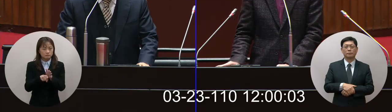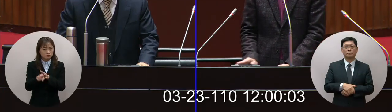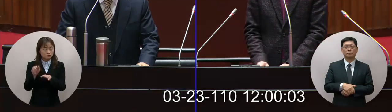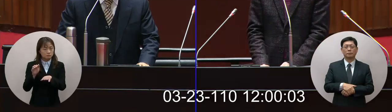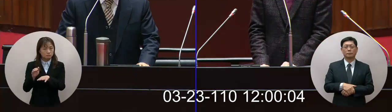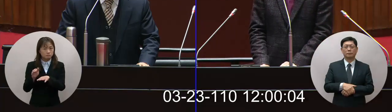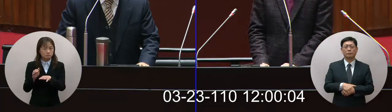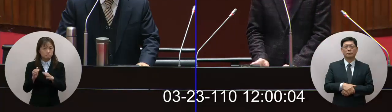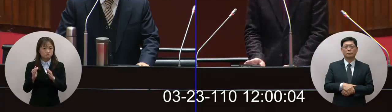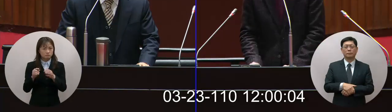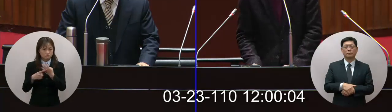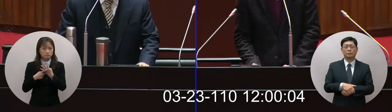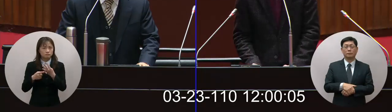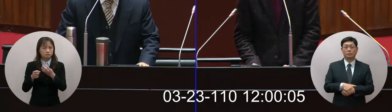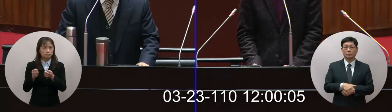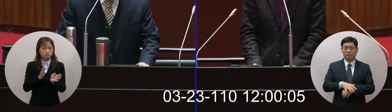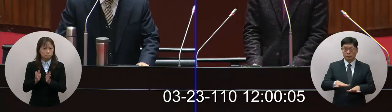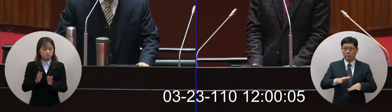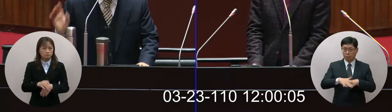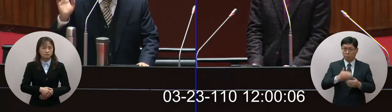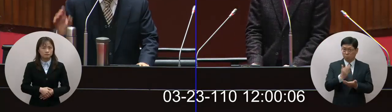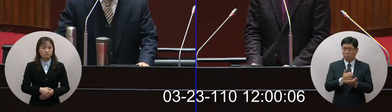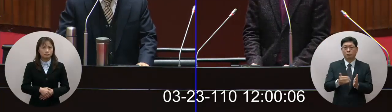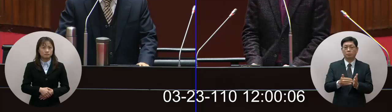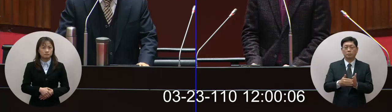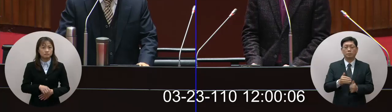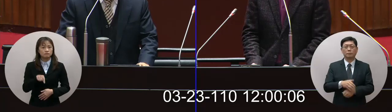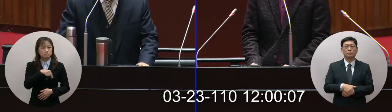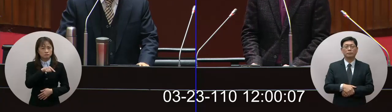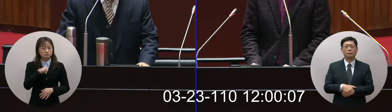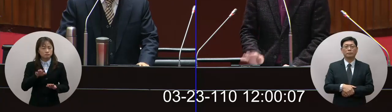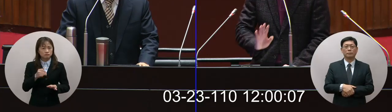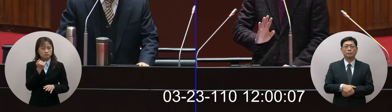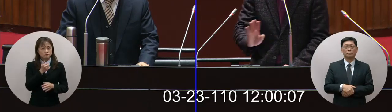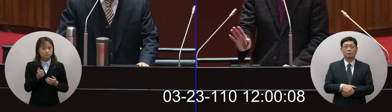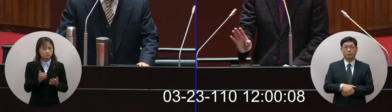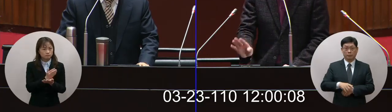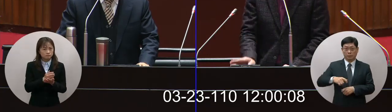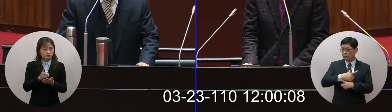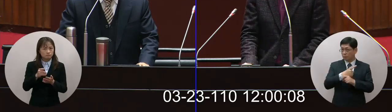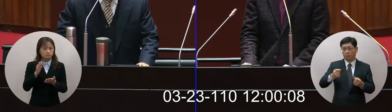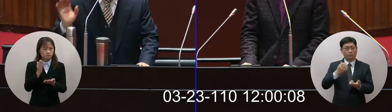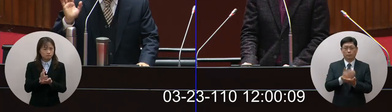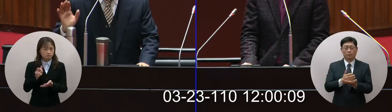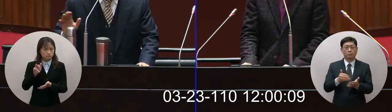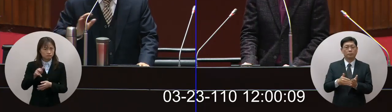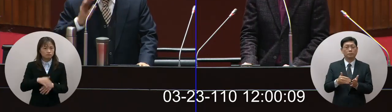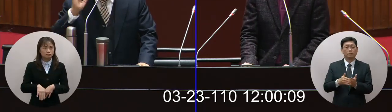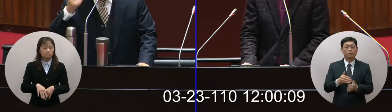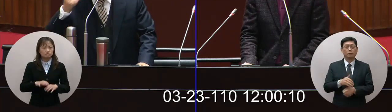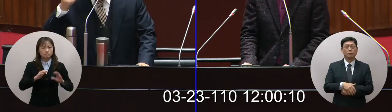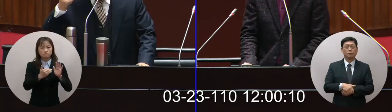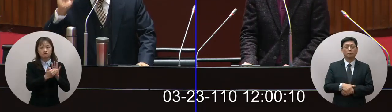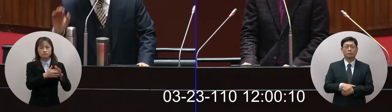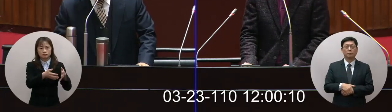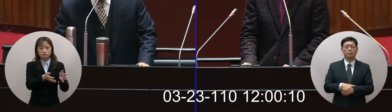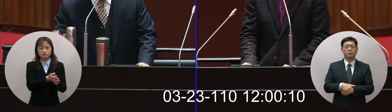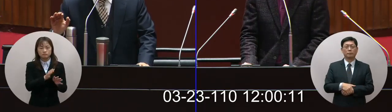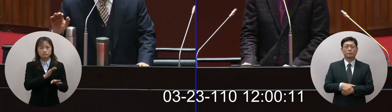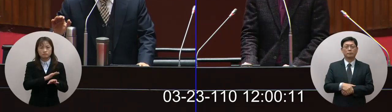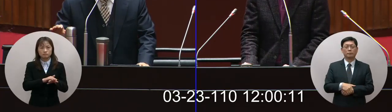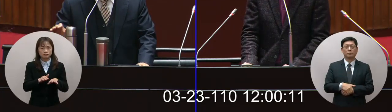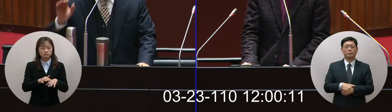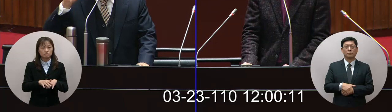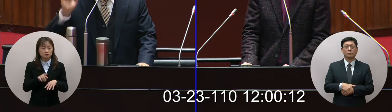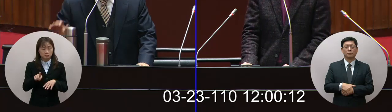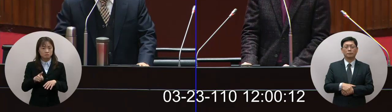理。 现在会不会停飞？ 现在他们已经有进行， 全部都停飞了。 国防部都会依